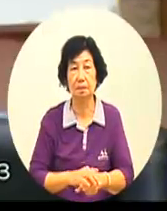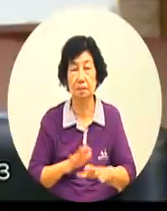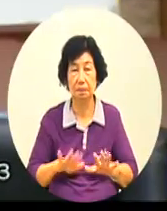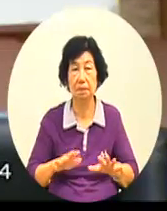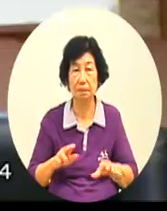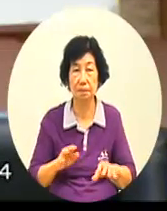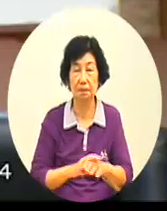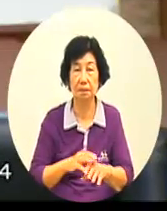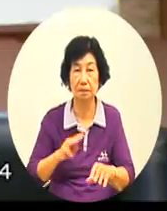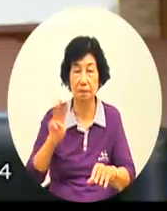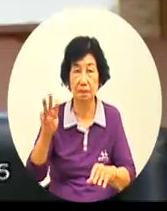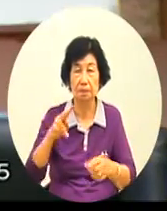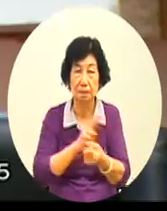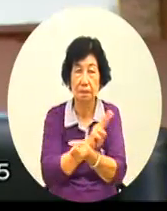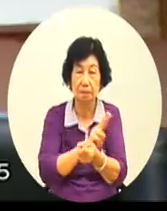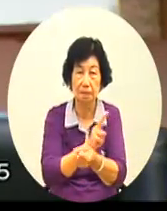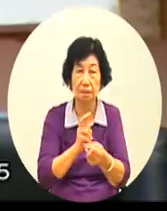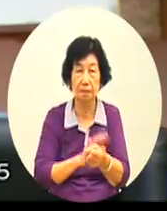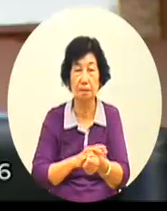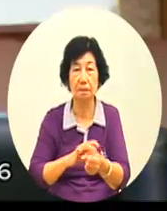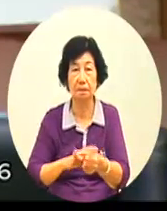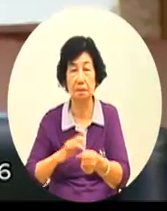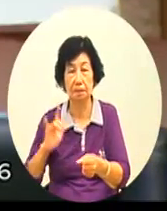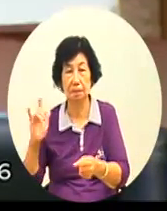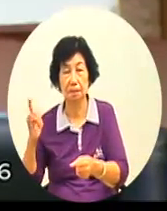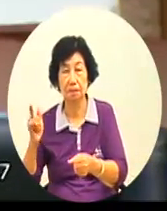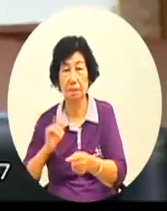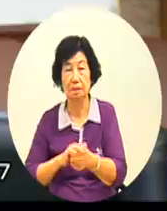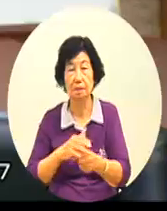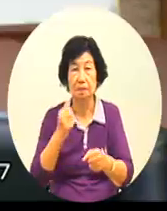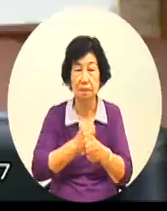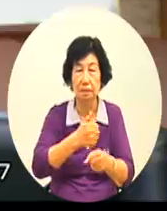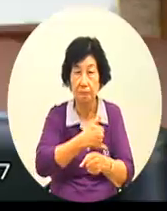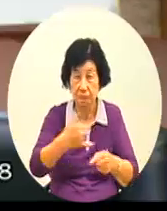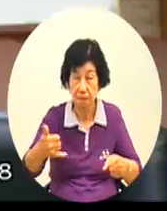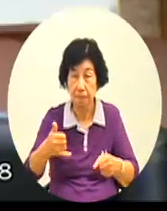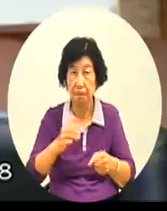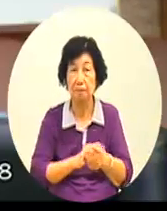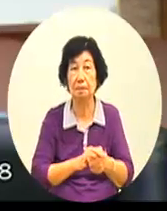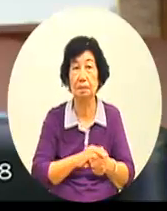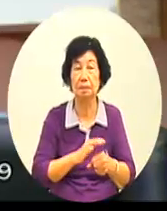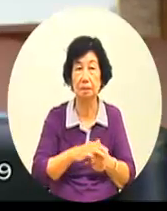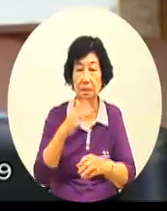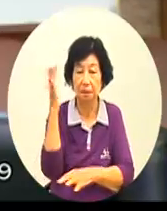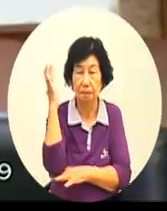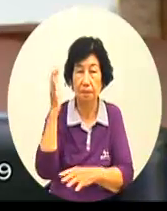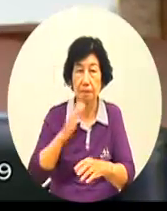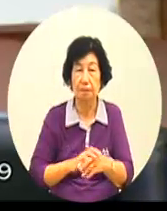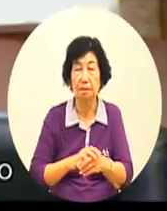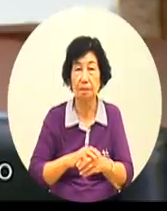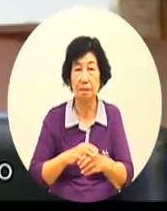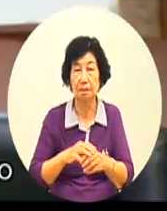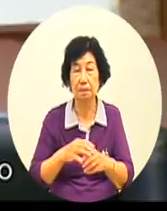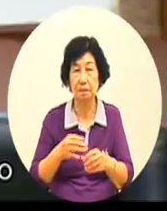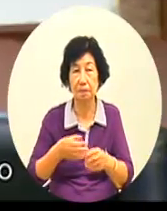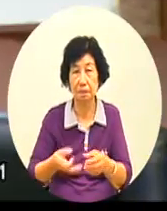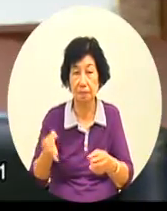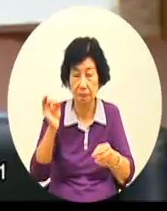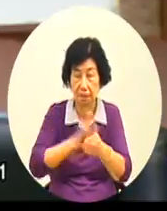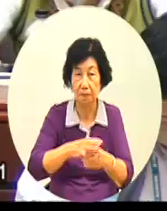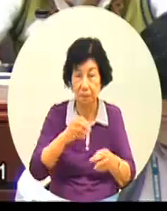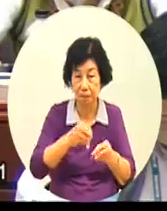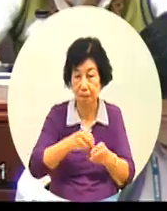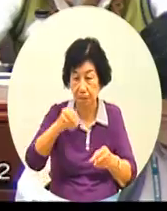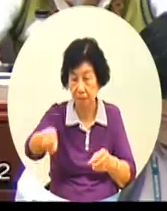守护员的薪资不是从区公所的统筹款里面支付的薪水，是不是如此？